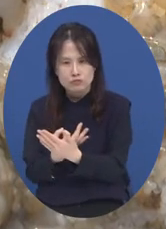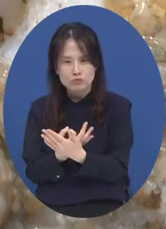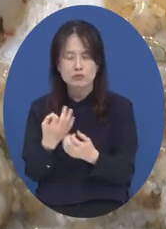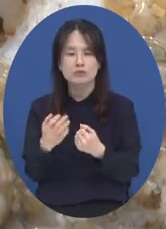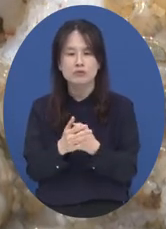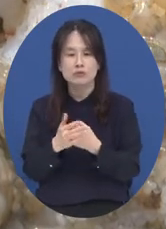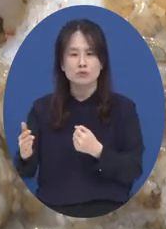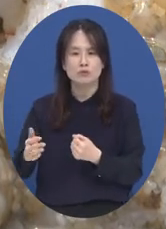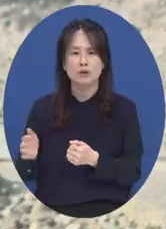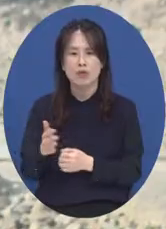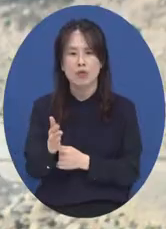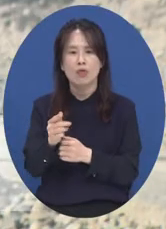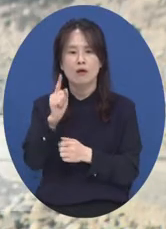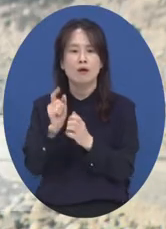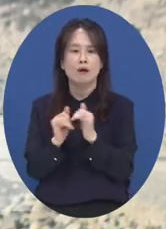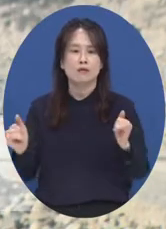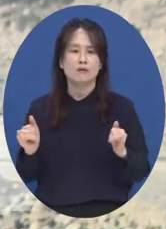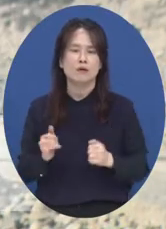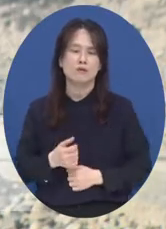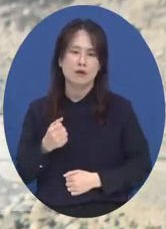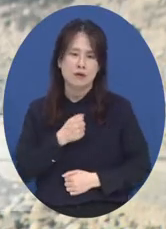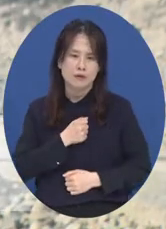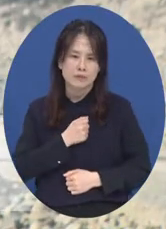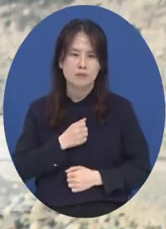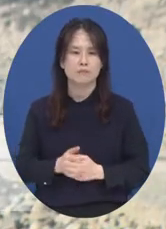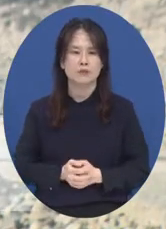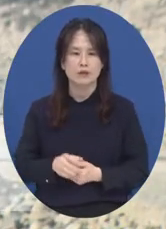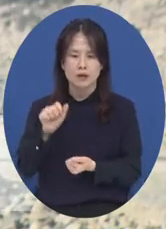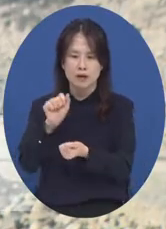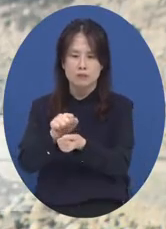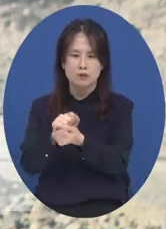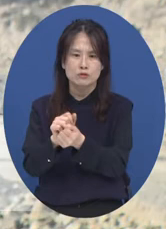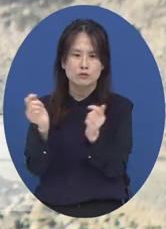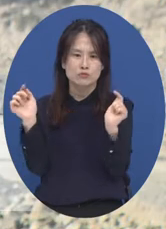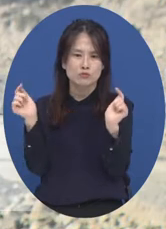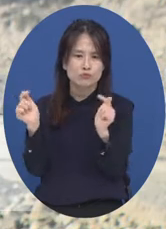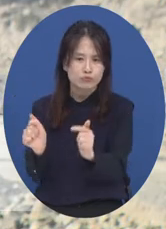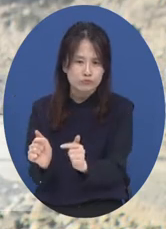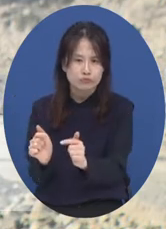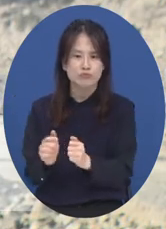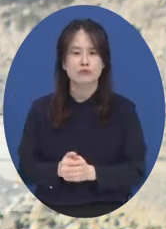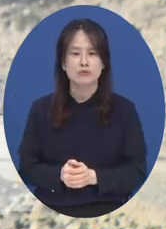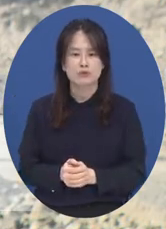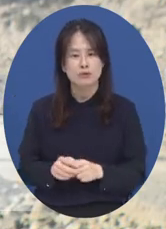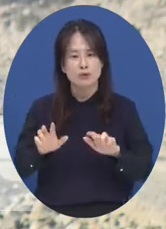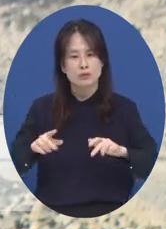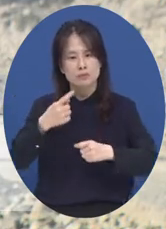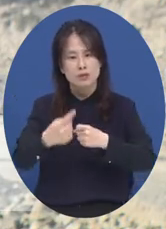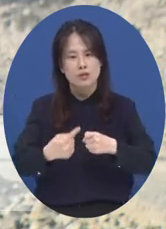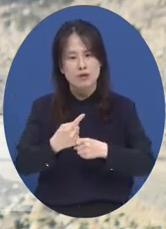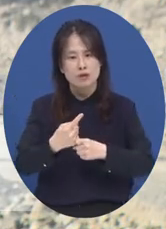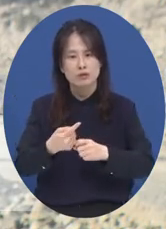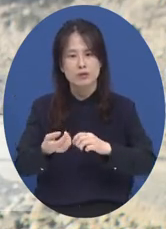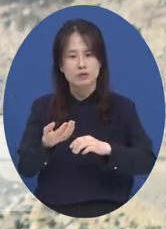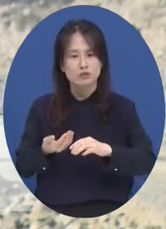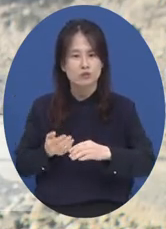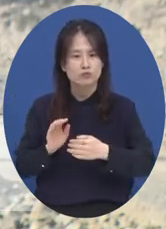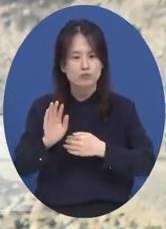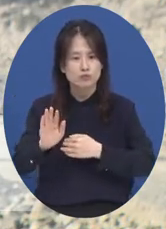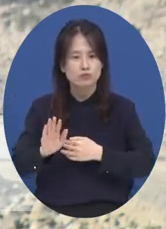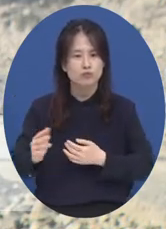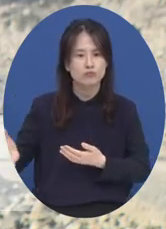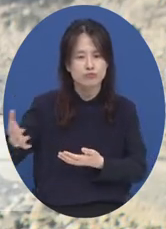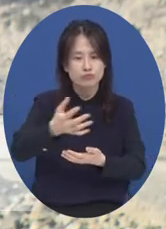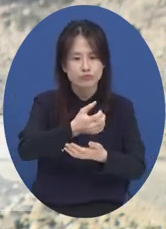어민들은 울상입니다. 바지락도 점점 없어지고 5,000개에서 1년에 뭐 전반기 후반기